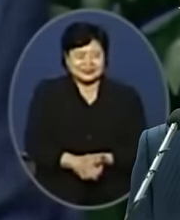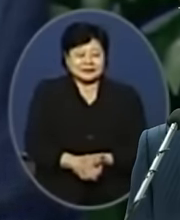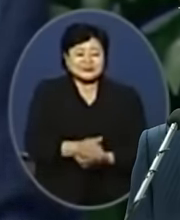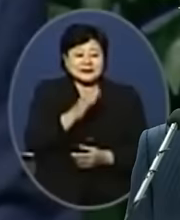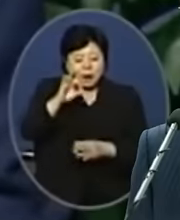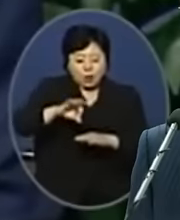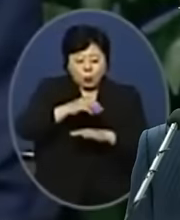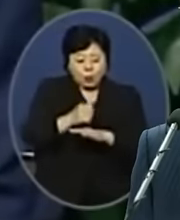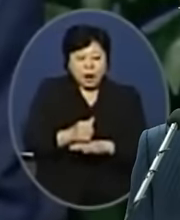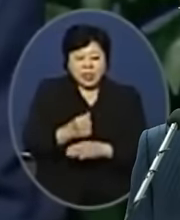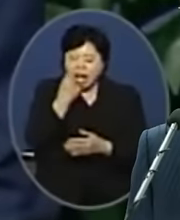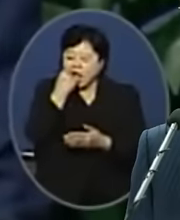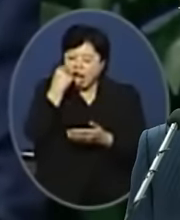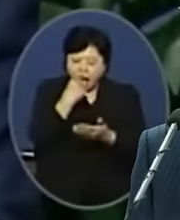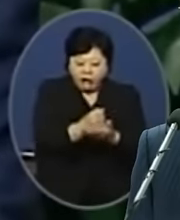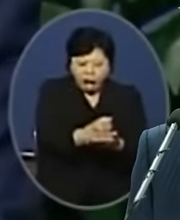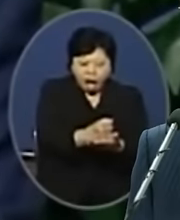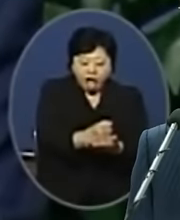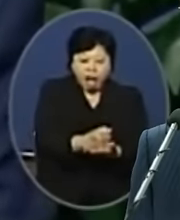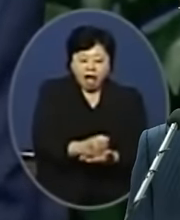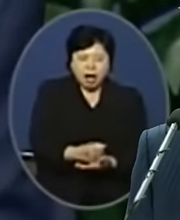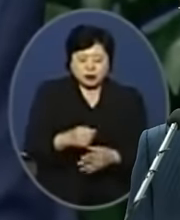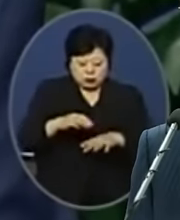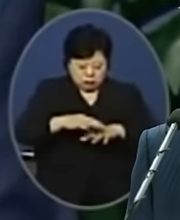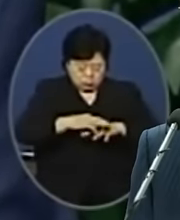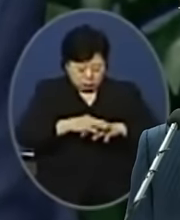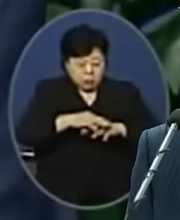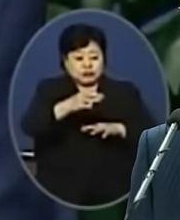그래서 왕이 인장을 뽑아서 요셉에게 끼워주고